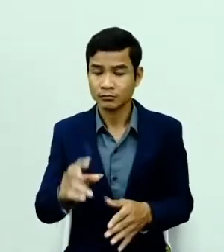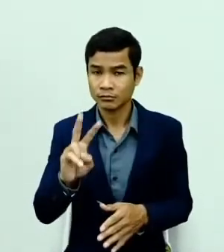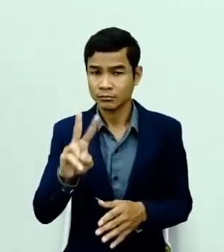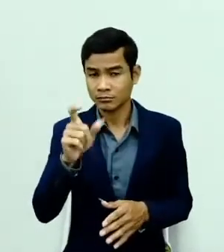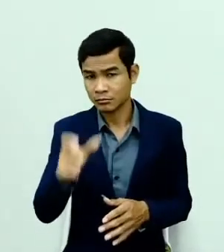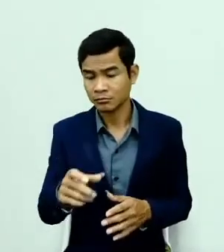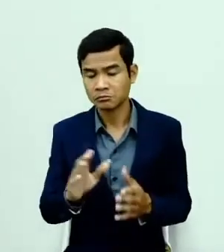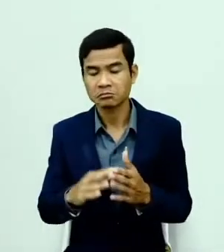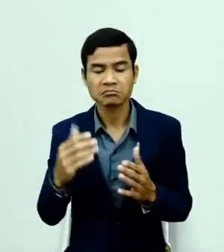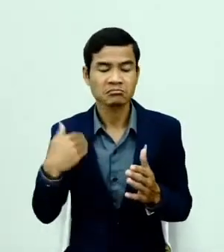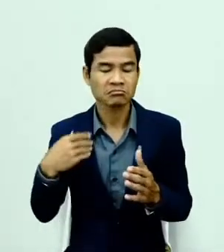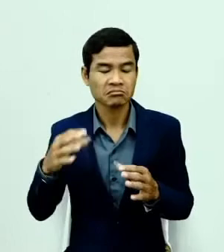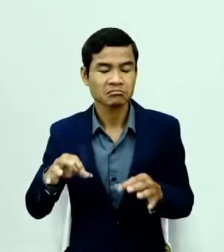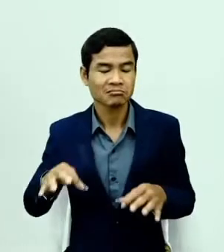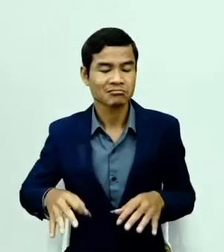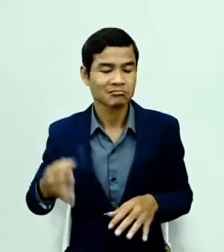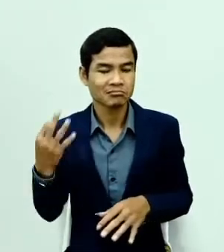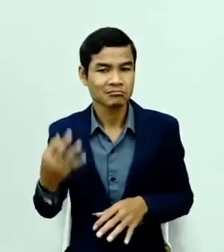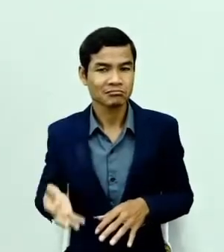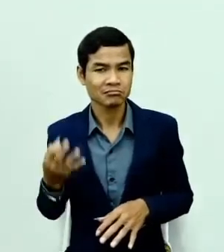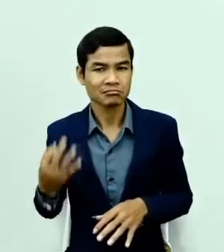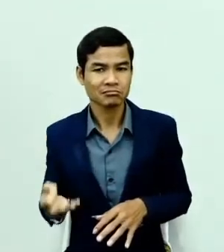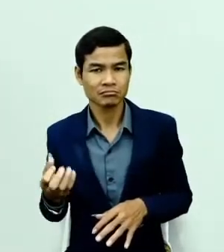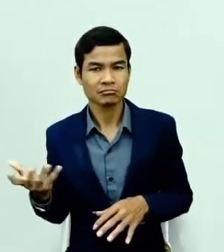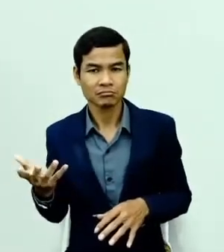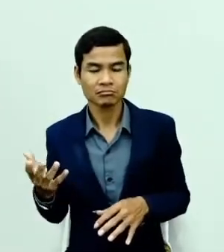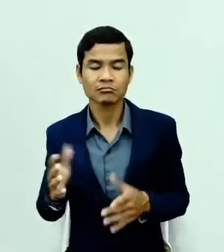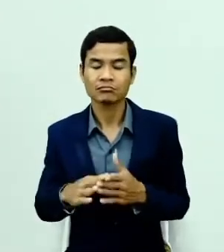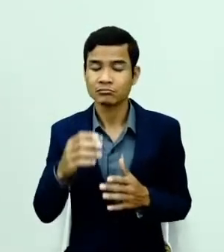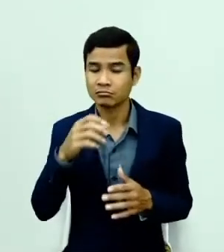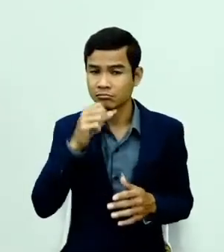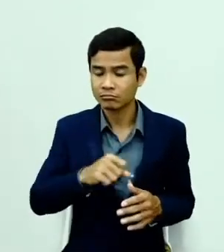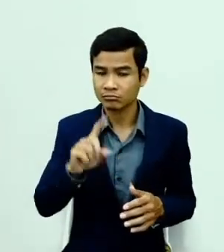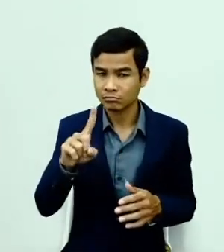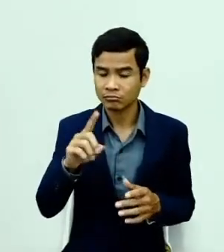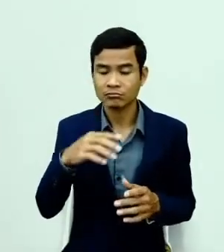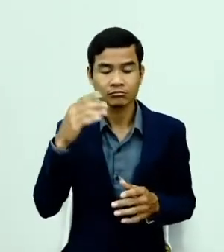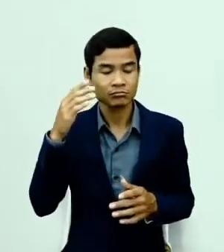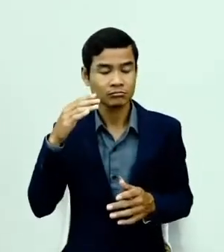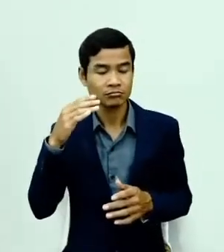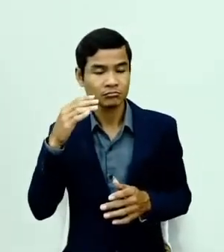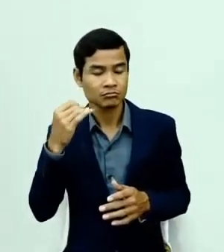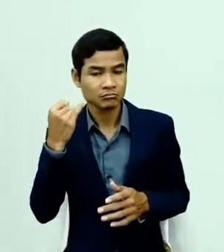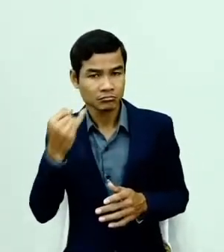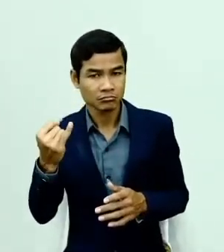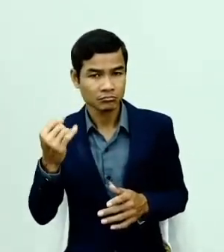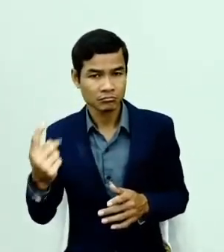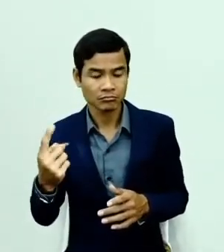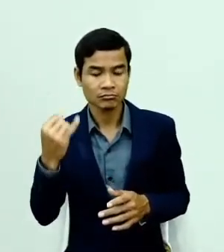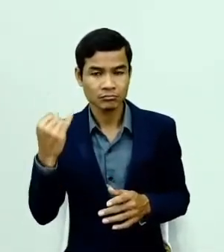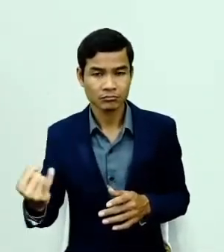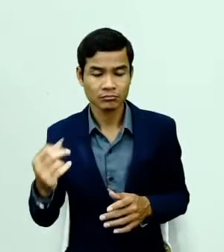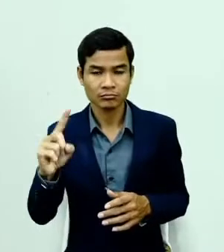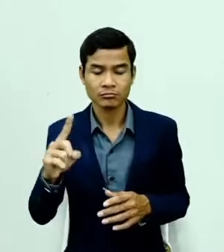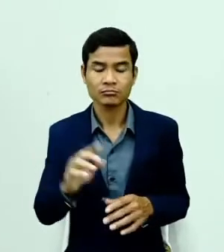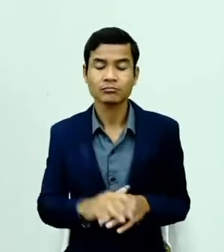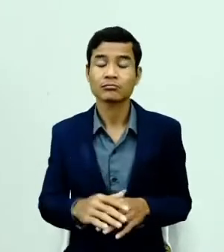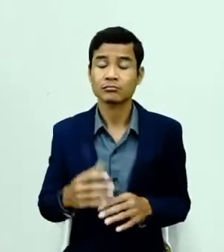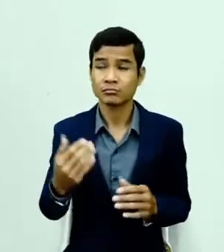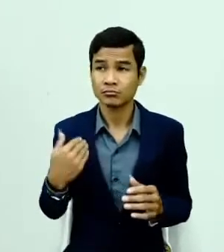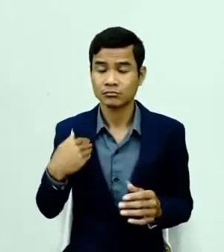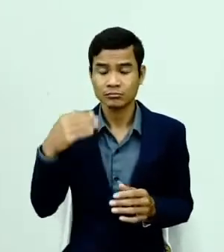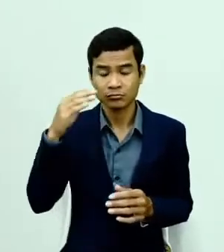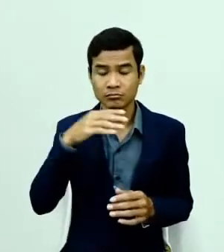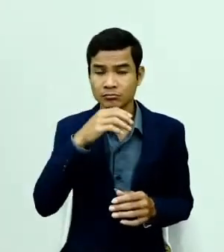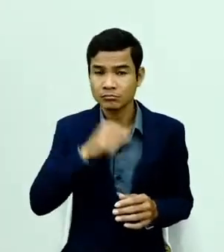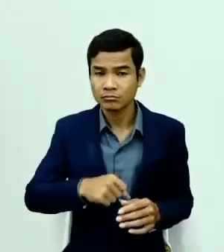រវ័យរបស់គាត់ចាគឺមនុស្សចាស់មួយមនុស្សក្មេងមួយអញ្ចឹងមនុស្សចាស់មនុស្សប្រុសយើងហៅថា